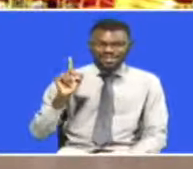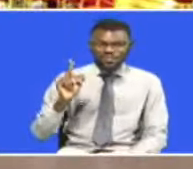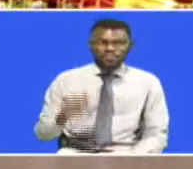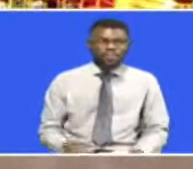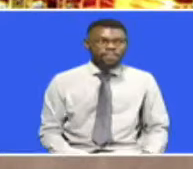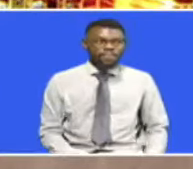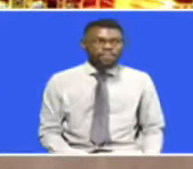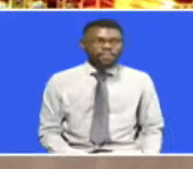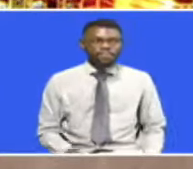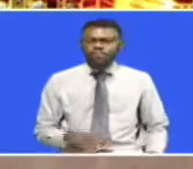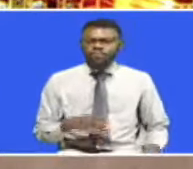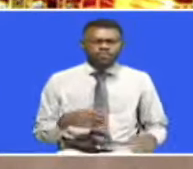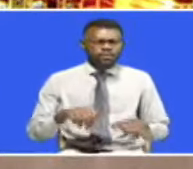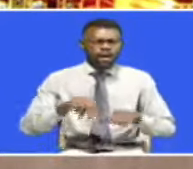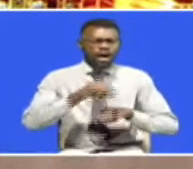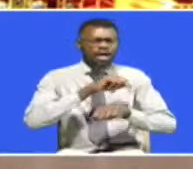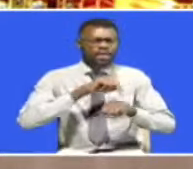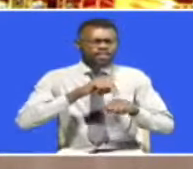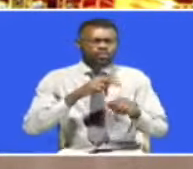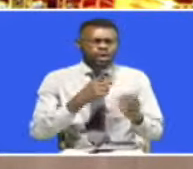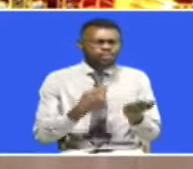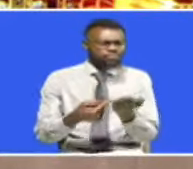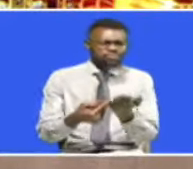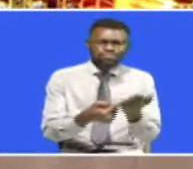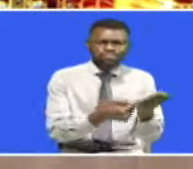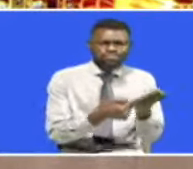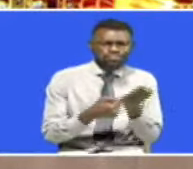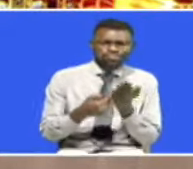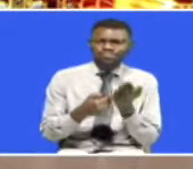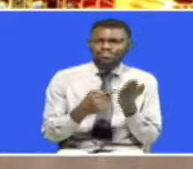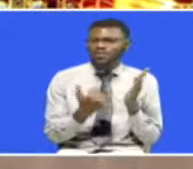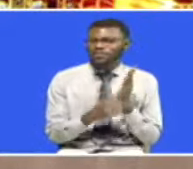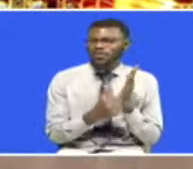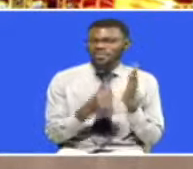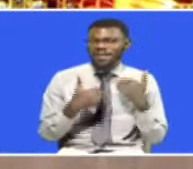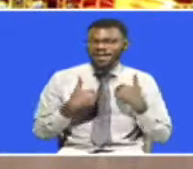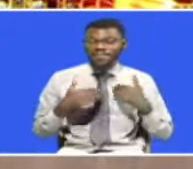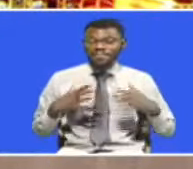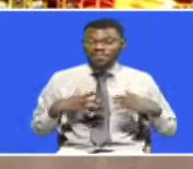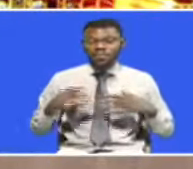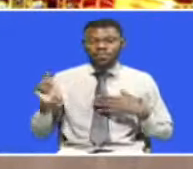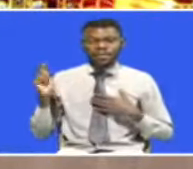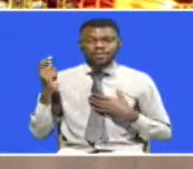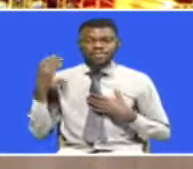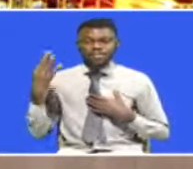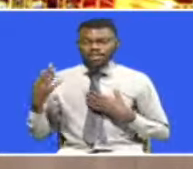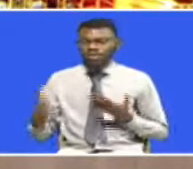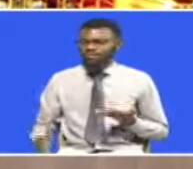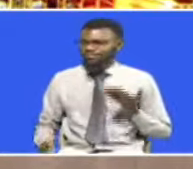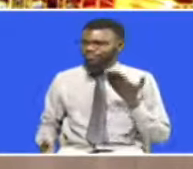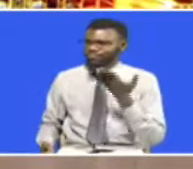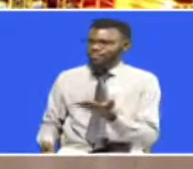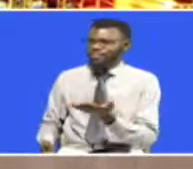ya mazungumzo ya maridhiano haijulikani baada ya Wakenya watatu kuwasilisha kesi mahakamani kupinga uhalali wa kamati ya mazungumzo.